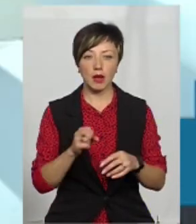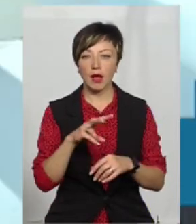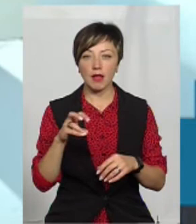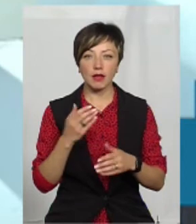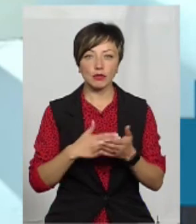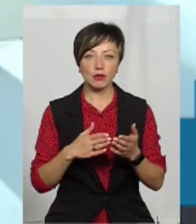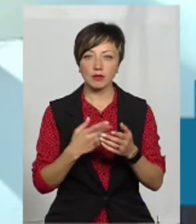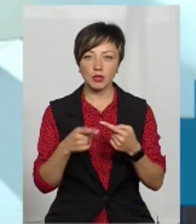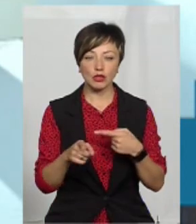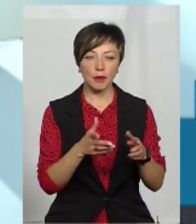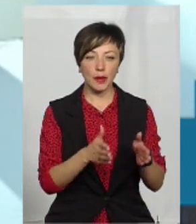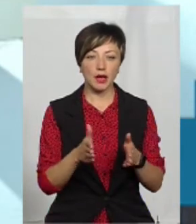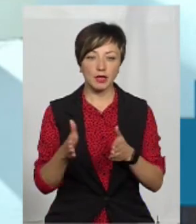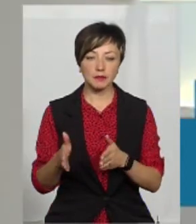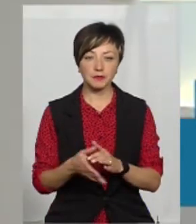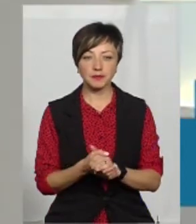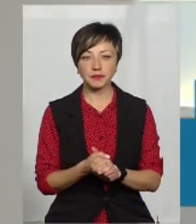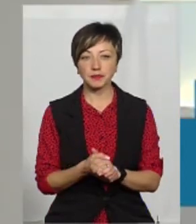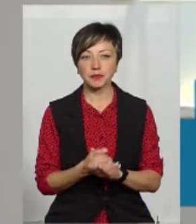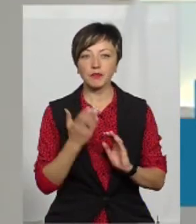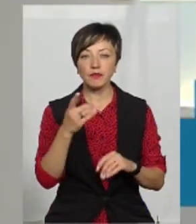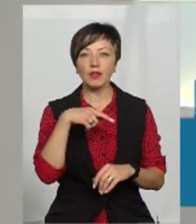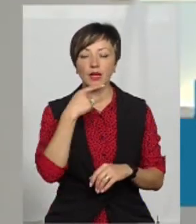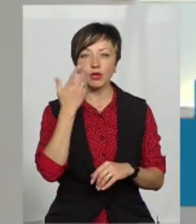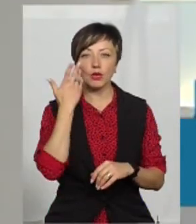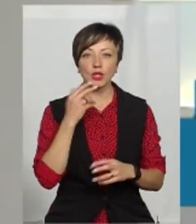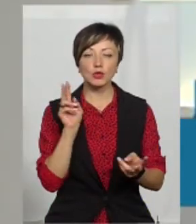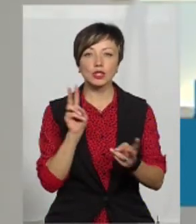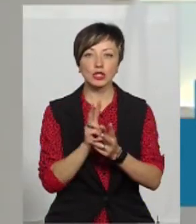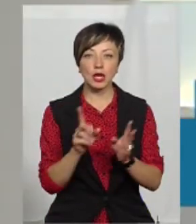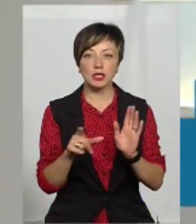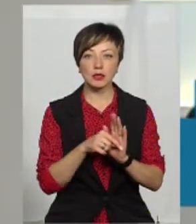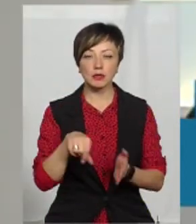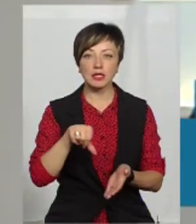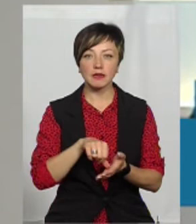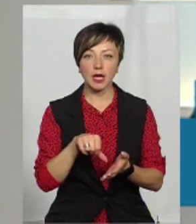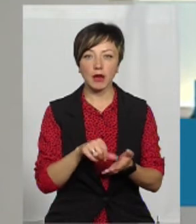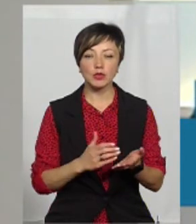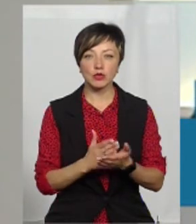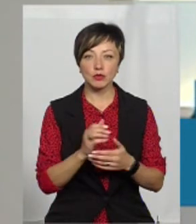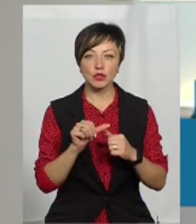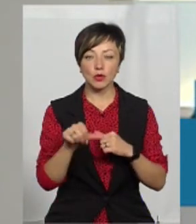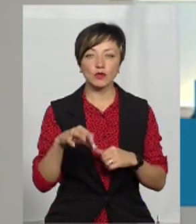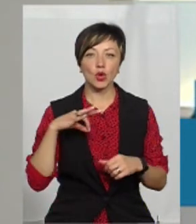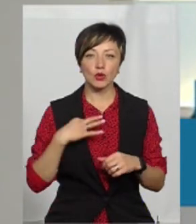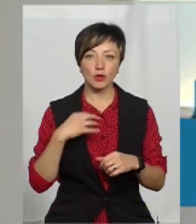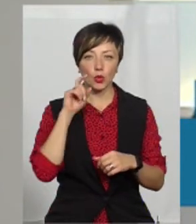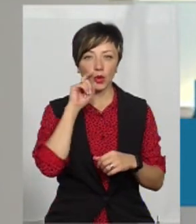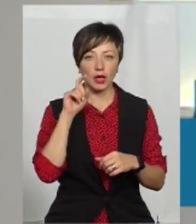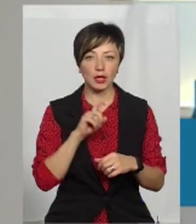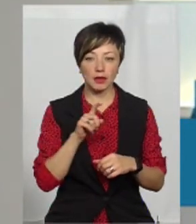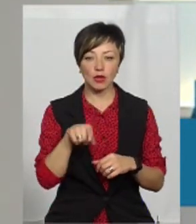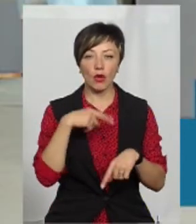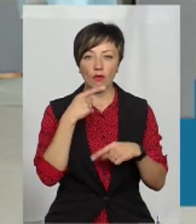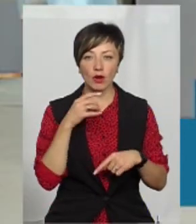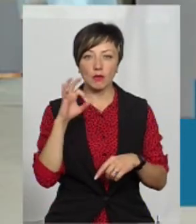це вже зовсім інший механізм. А от ви, пане Микола, кажете, що коли зустрічалися із представниками Служби зовнішньої розвідки України,